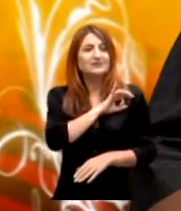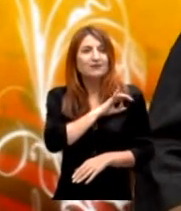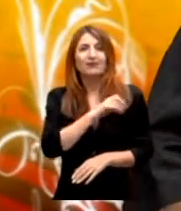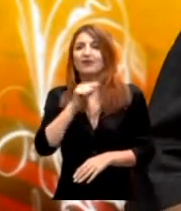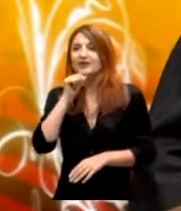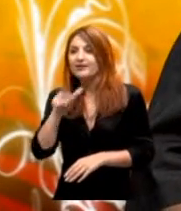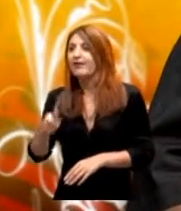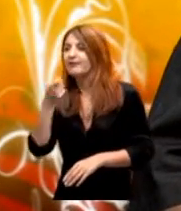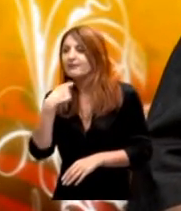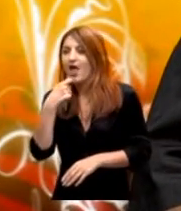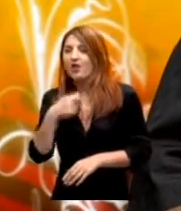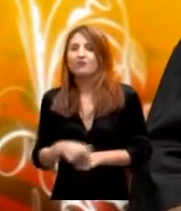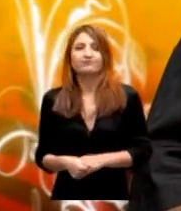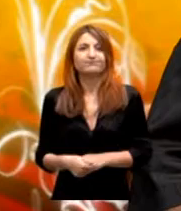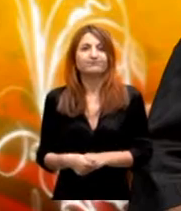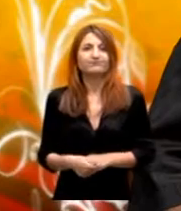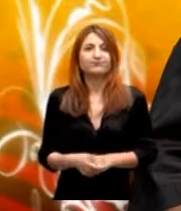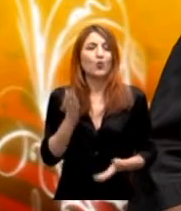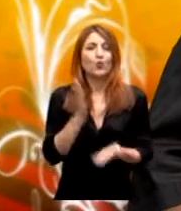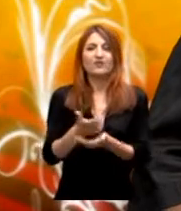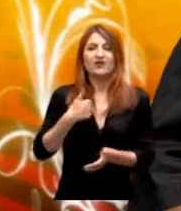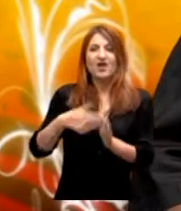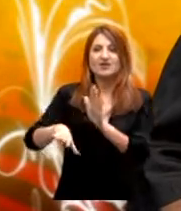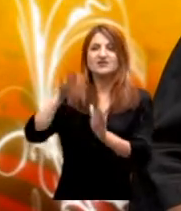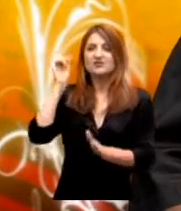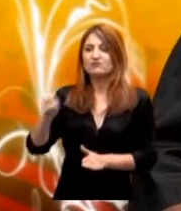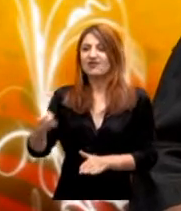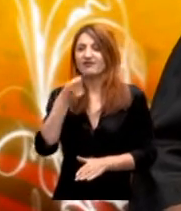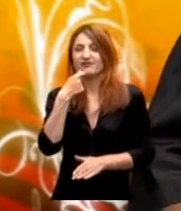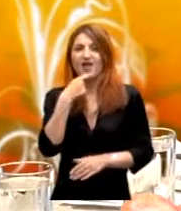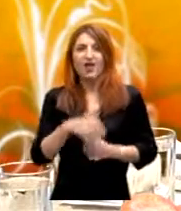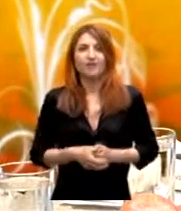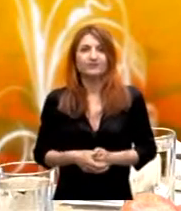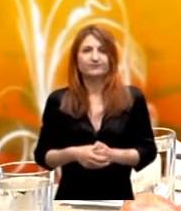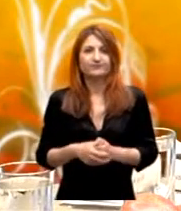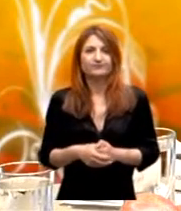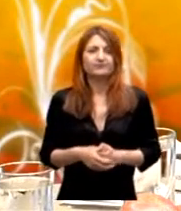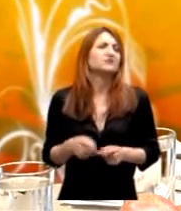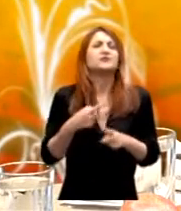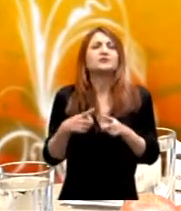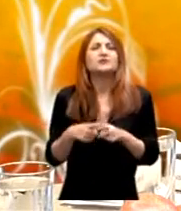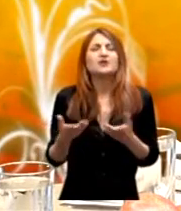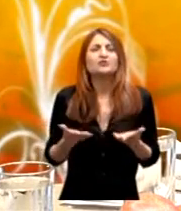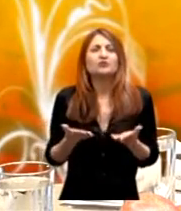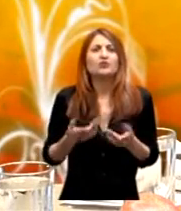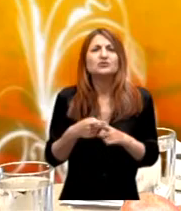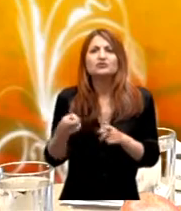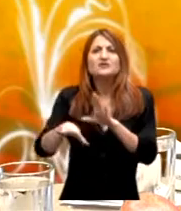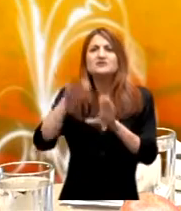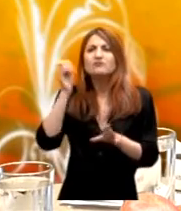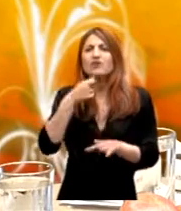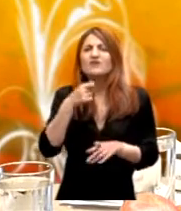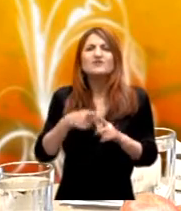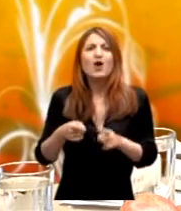da. A zašto? Da, zato što jelo nije samo da preživimo, nego je jelo